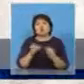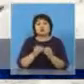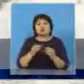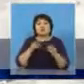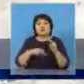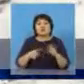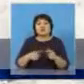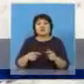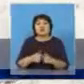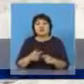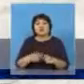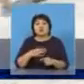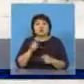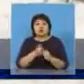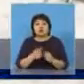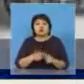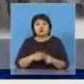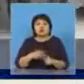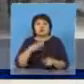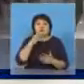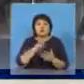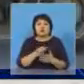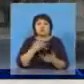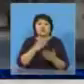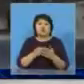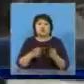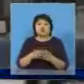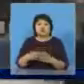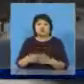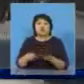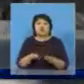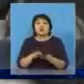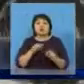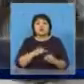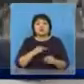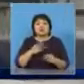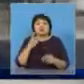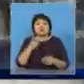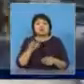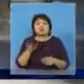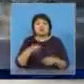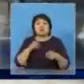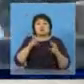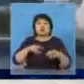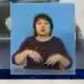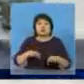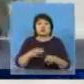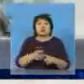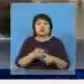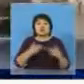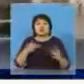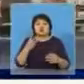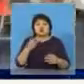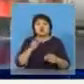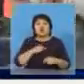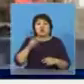10 подрядных организаций, каждая из которых отвечает за свой участок. Также задействовано 200 единиц спецтехники и свыше